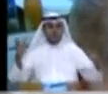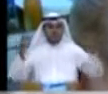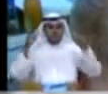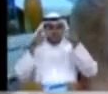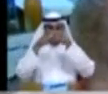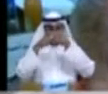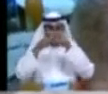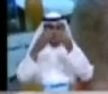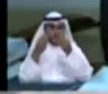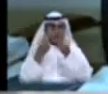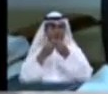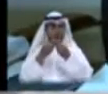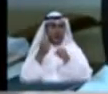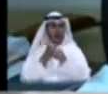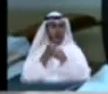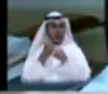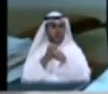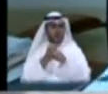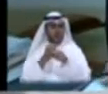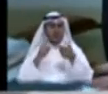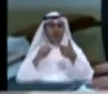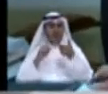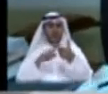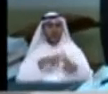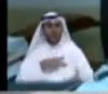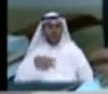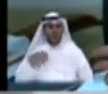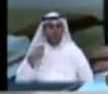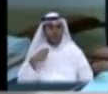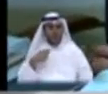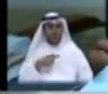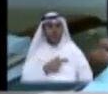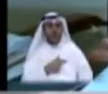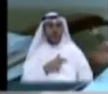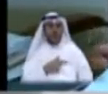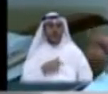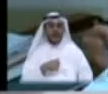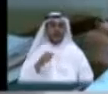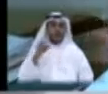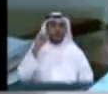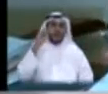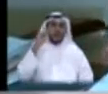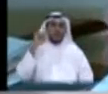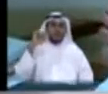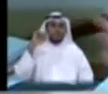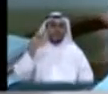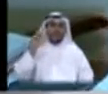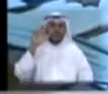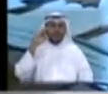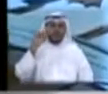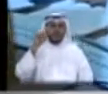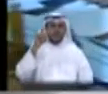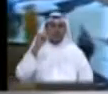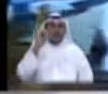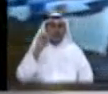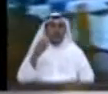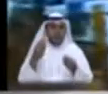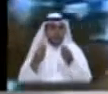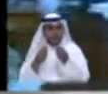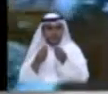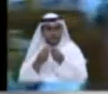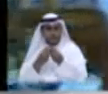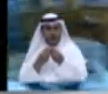التشريعي الأول بمشاركة نائب رئيس البرلمان عضو مجلس الأمة النائب محمد الجبري ونواب